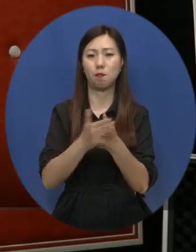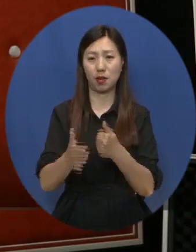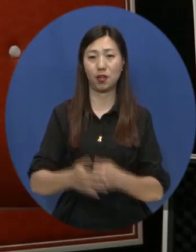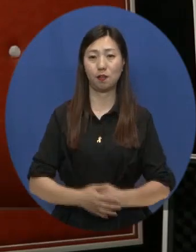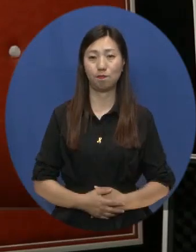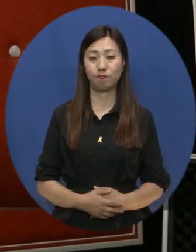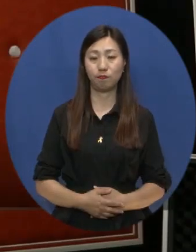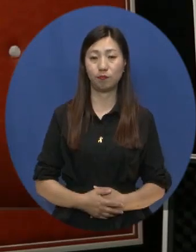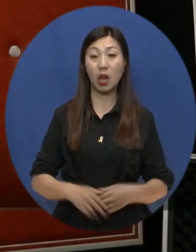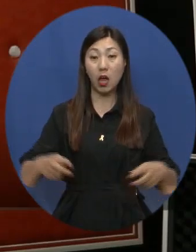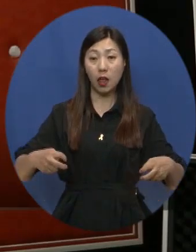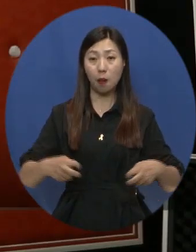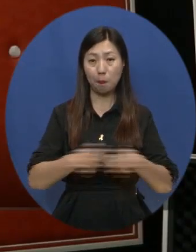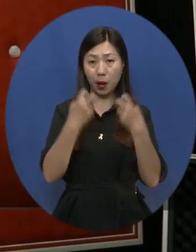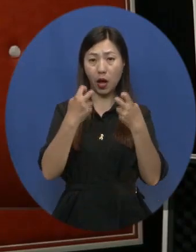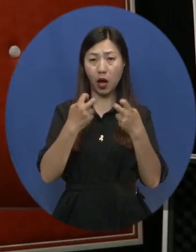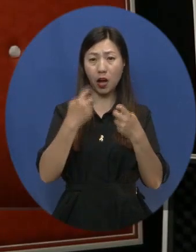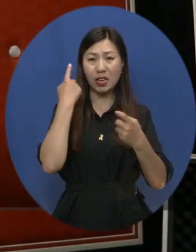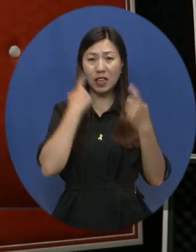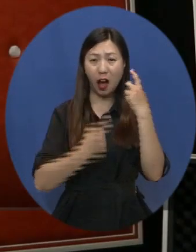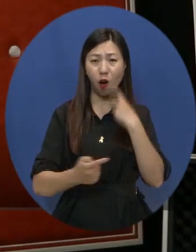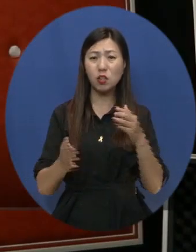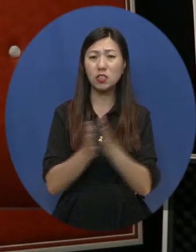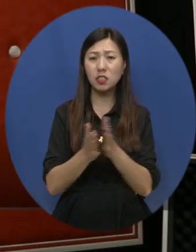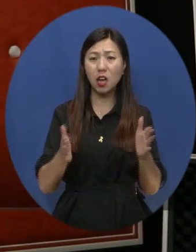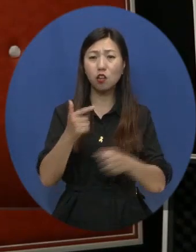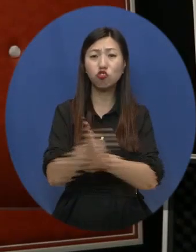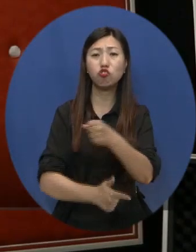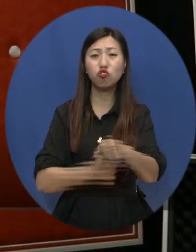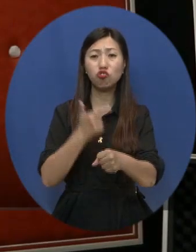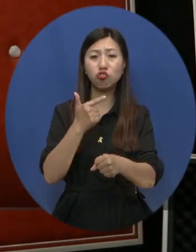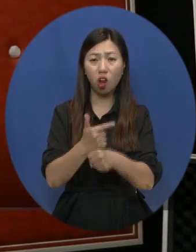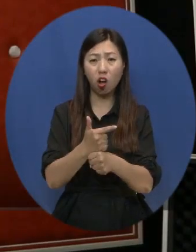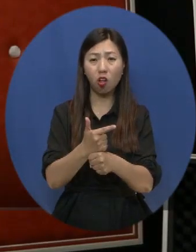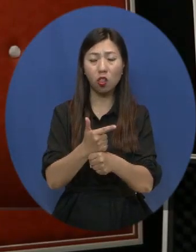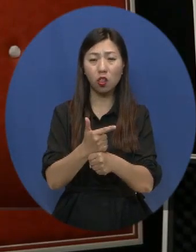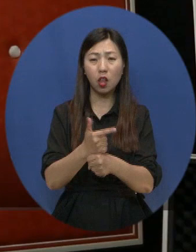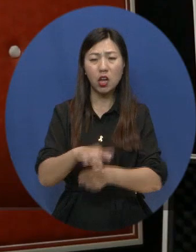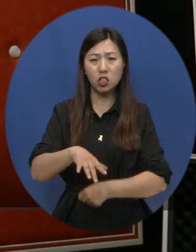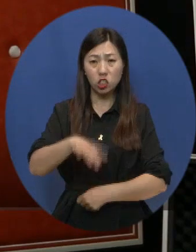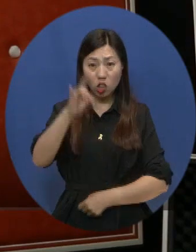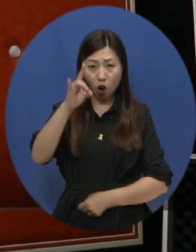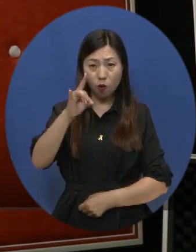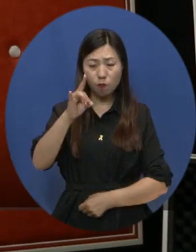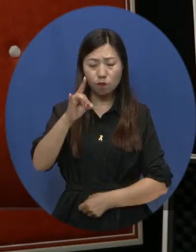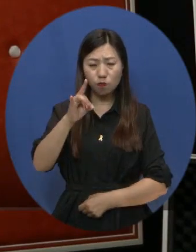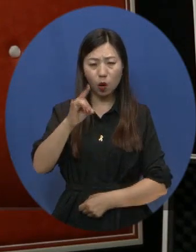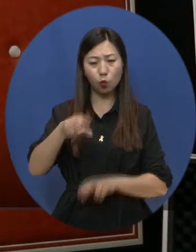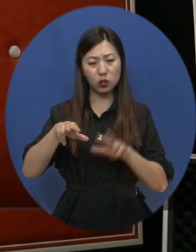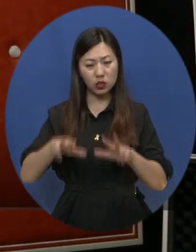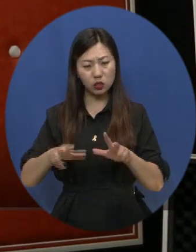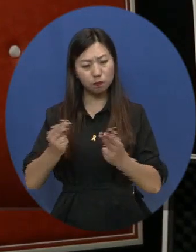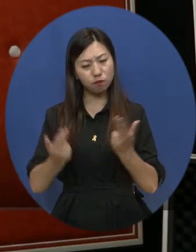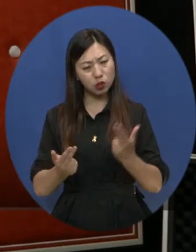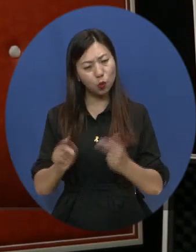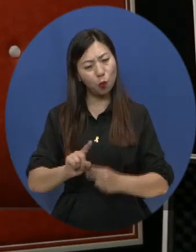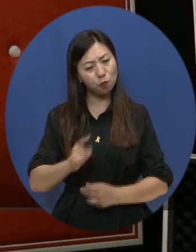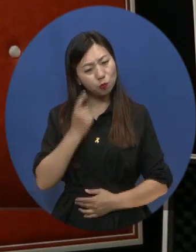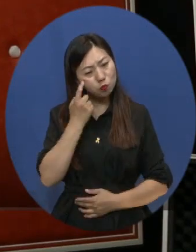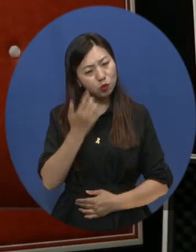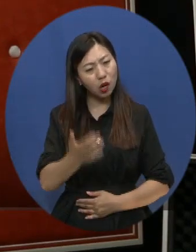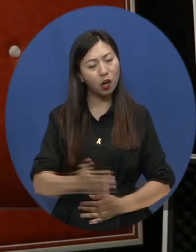지 6년이라는 시간이 흘렀잖아요. 처음과 비교했을 때 달라진 게 있다면?